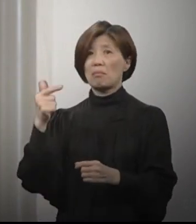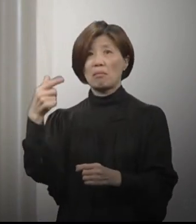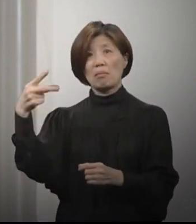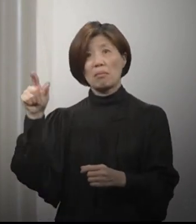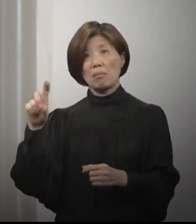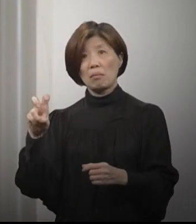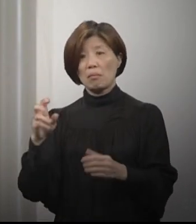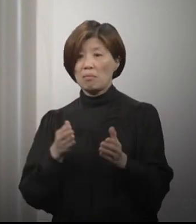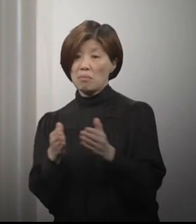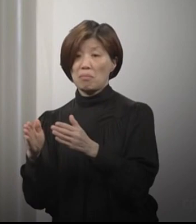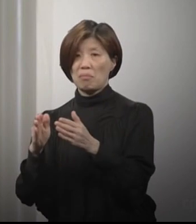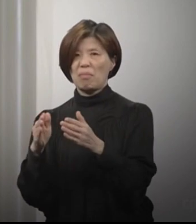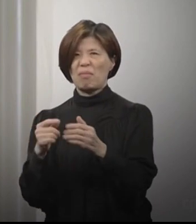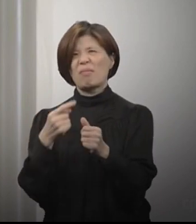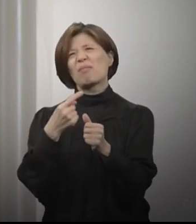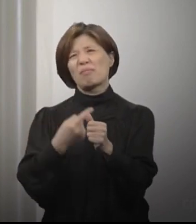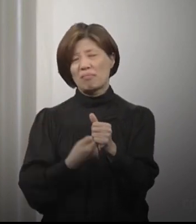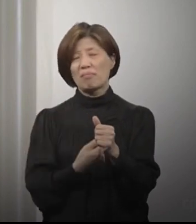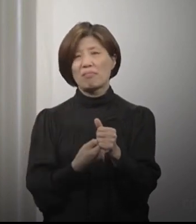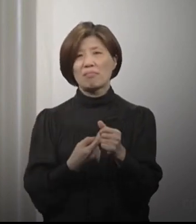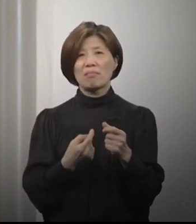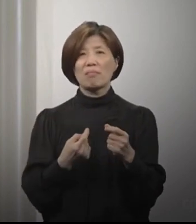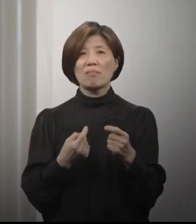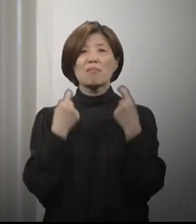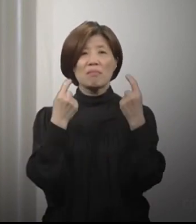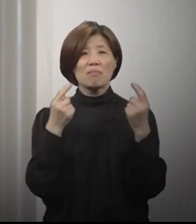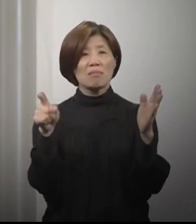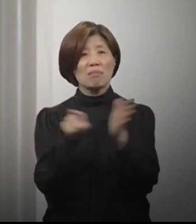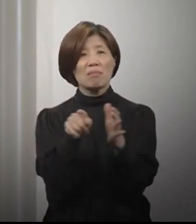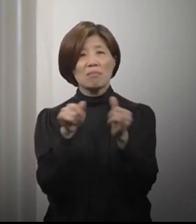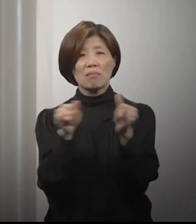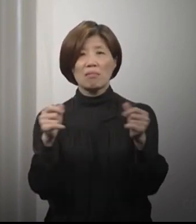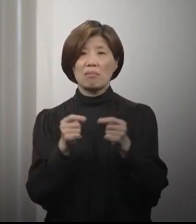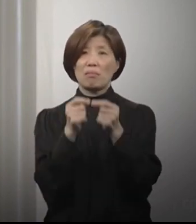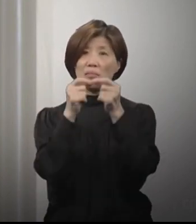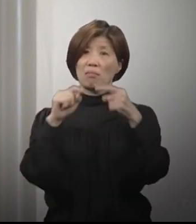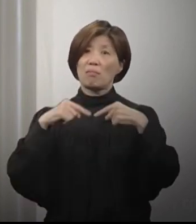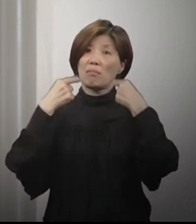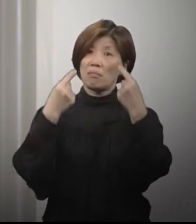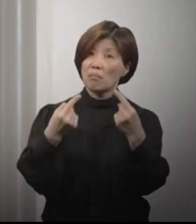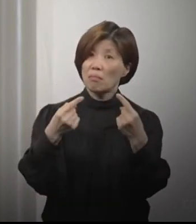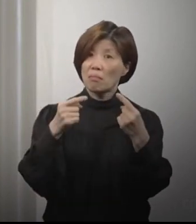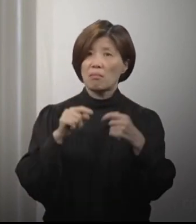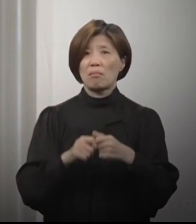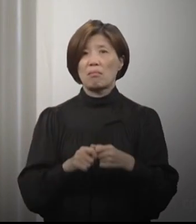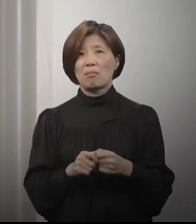있어서 많은 여행객 신자분들이 미사에 오시기도 하는 저희 한림성당은